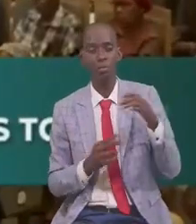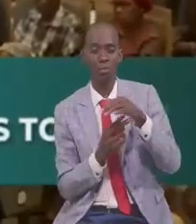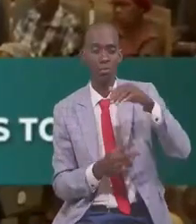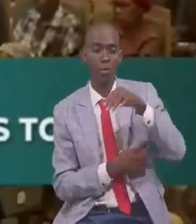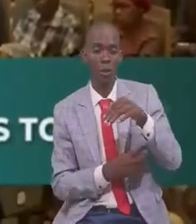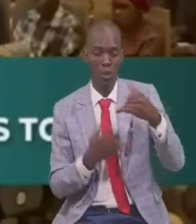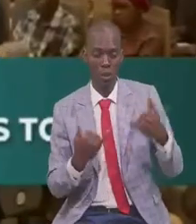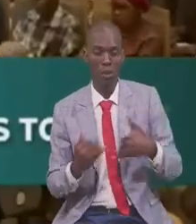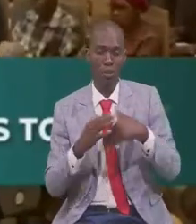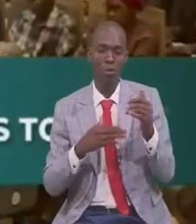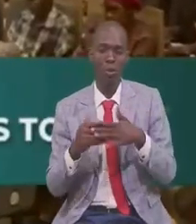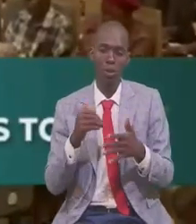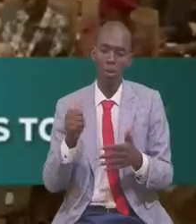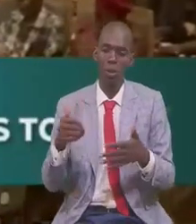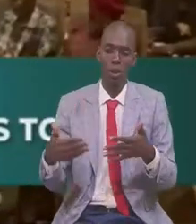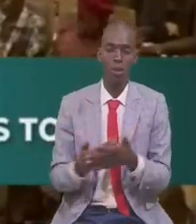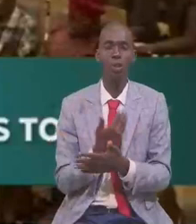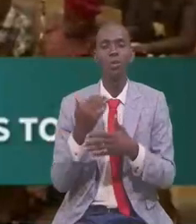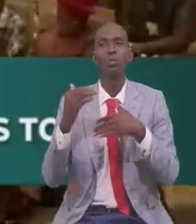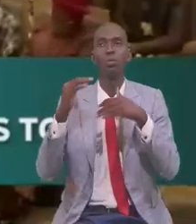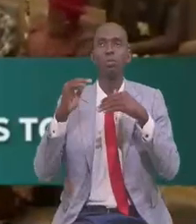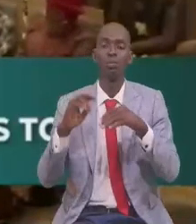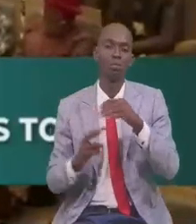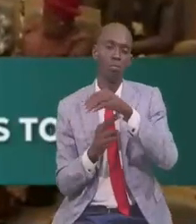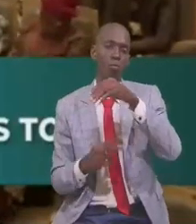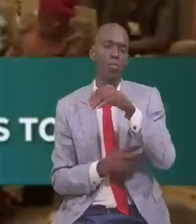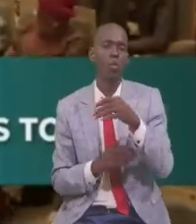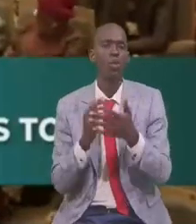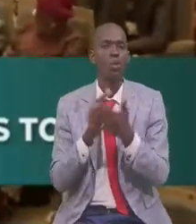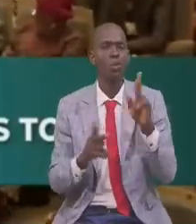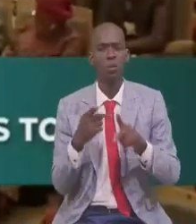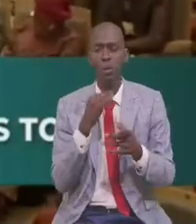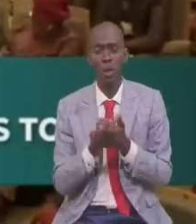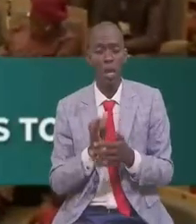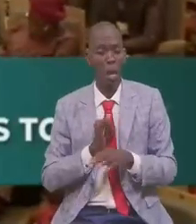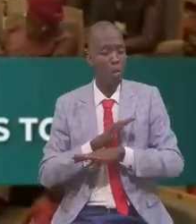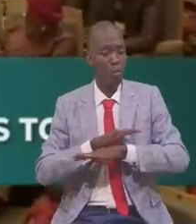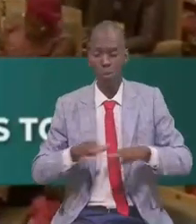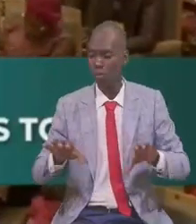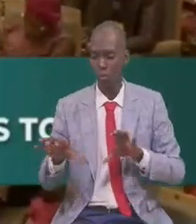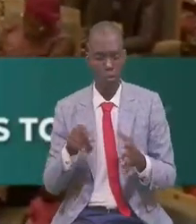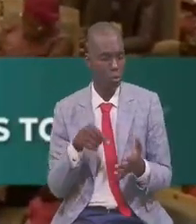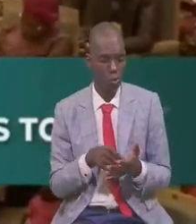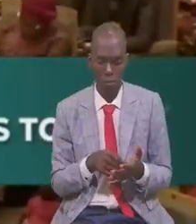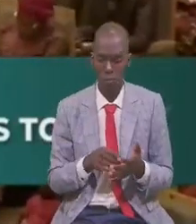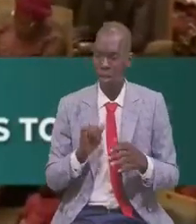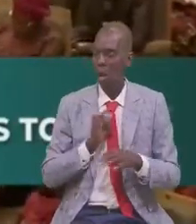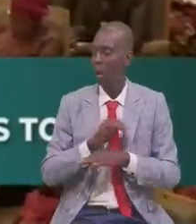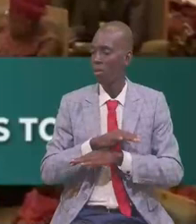Bâtir les ponts qui nous lient aux engagements. Donc, il y a des gens qui disent, je ne fais pas ça, je ne touche pas